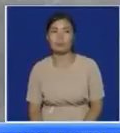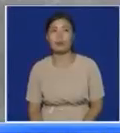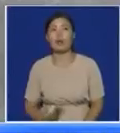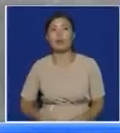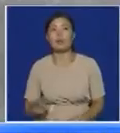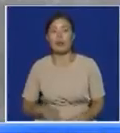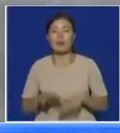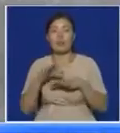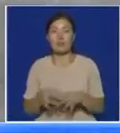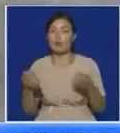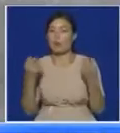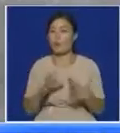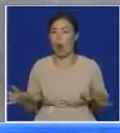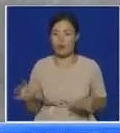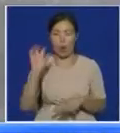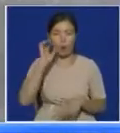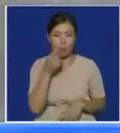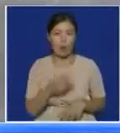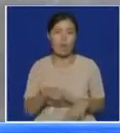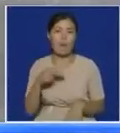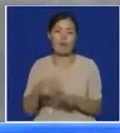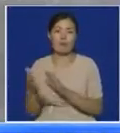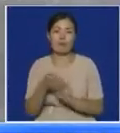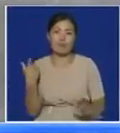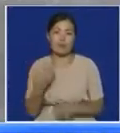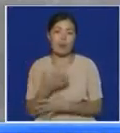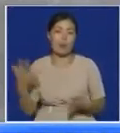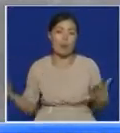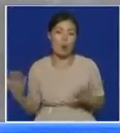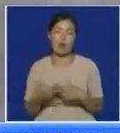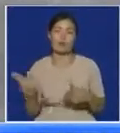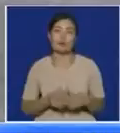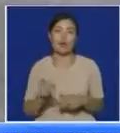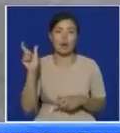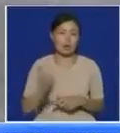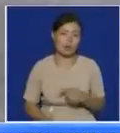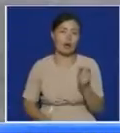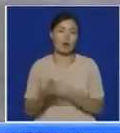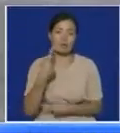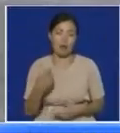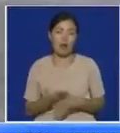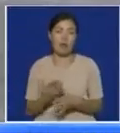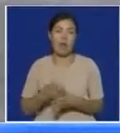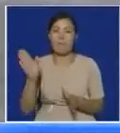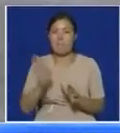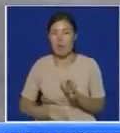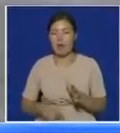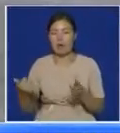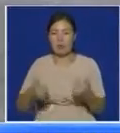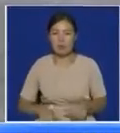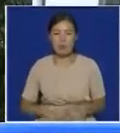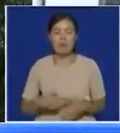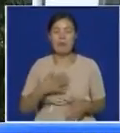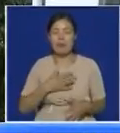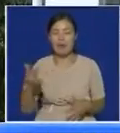Данное оснащение не просто актуально. Это позволит полицейским более оперативно прийти на помощь гражданам, оказавшимся в беде, без риска для собственной жизни.